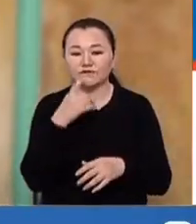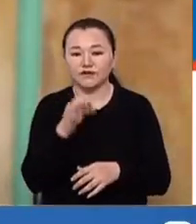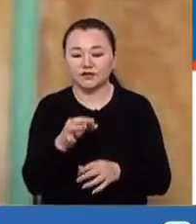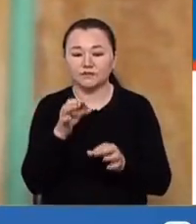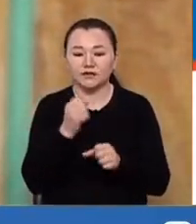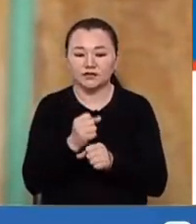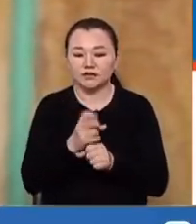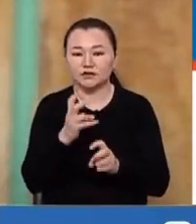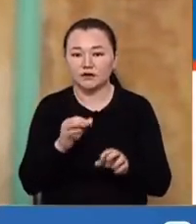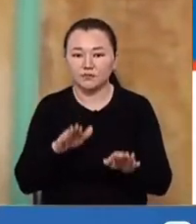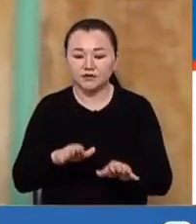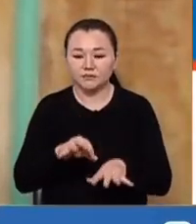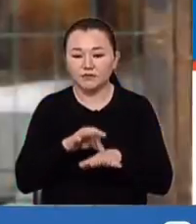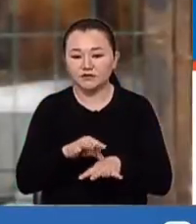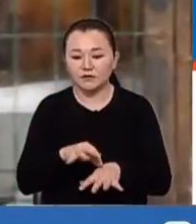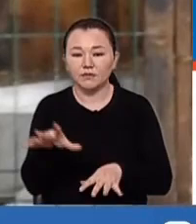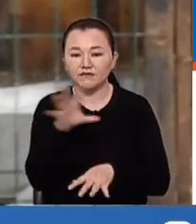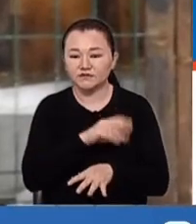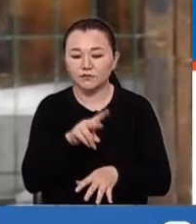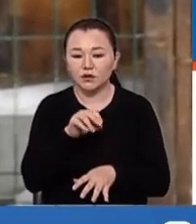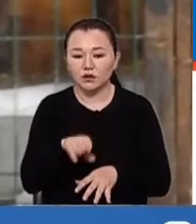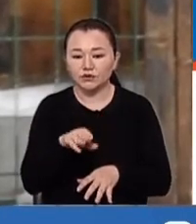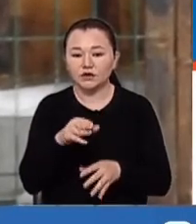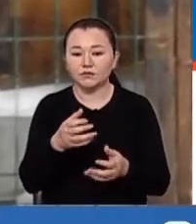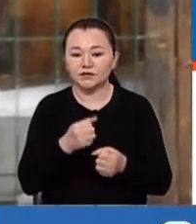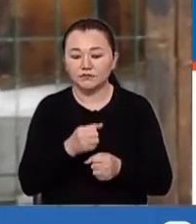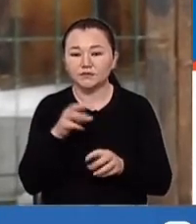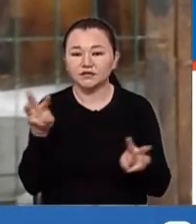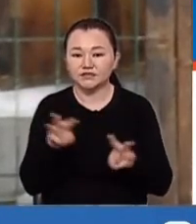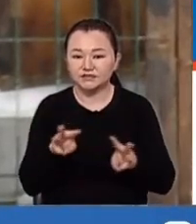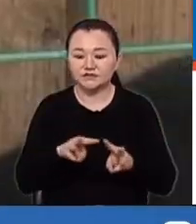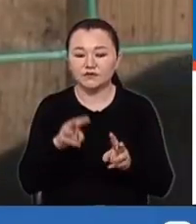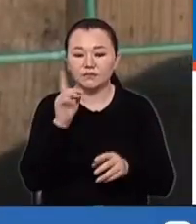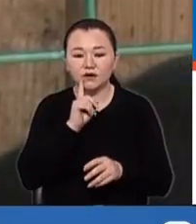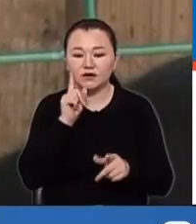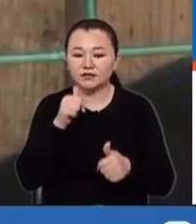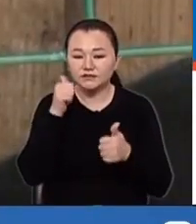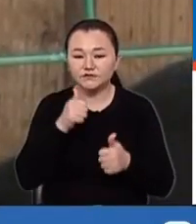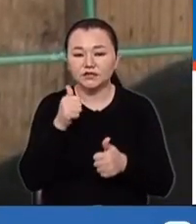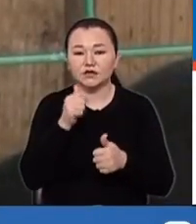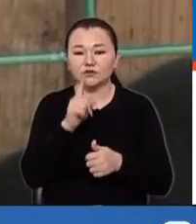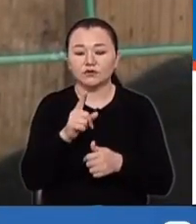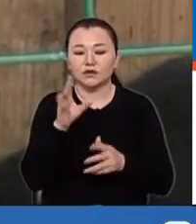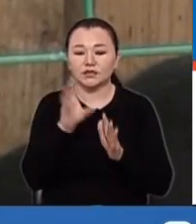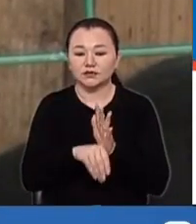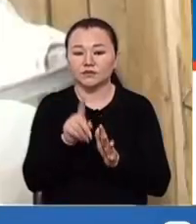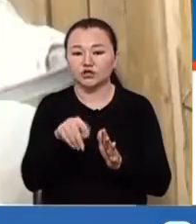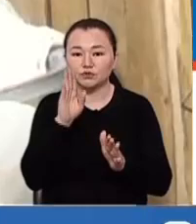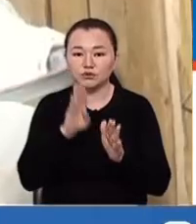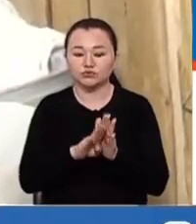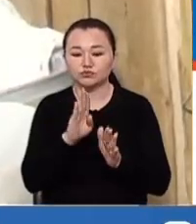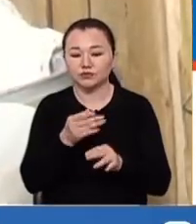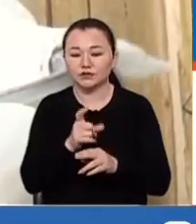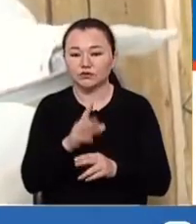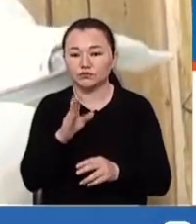сделать акцент на местного поставщика по всем лотам. Примут ли предложение в министерстве, пока неизвестно. Но даже если к ним прислушаются, это